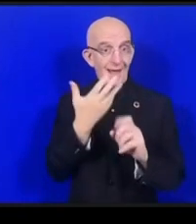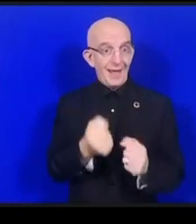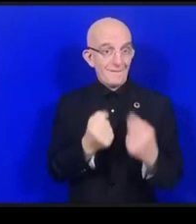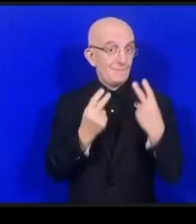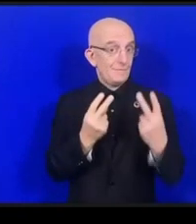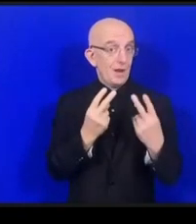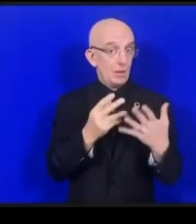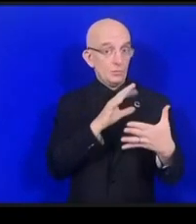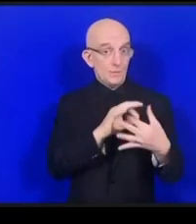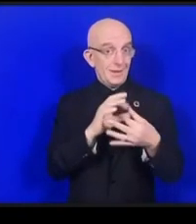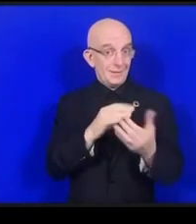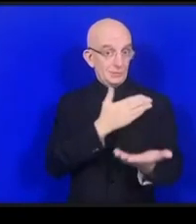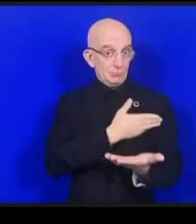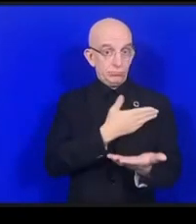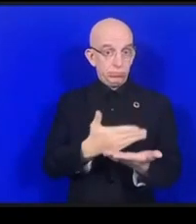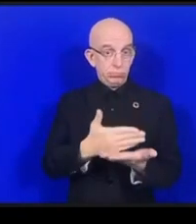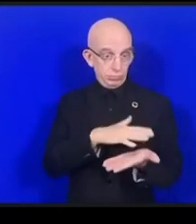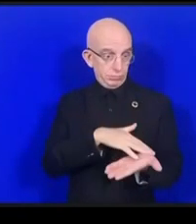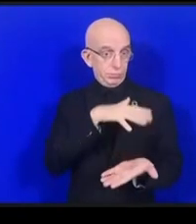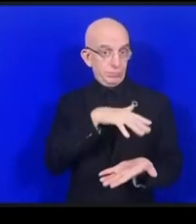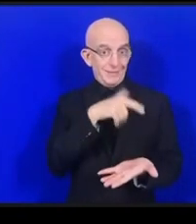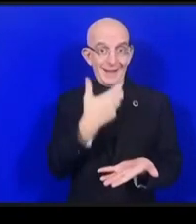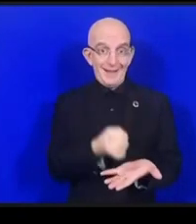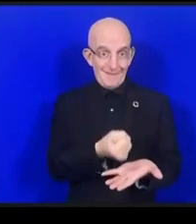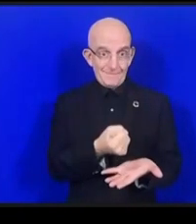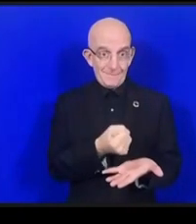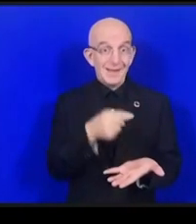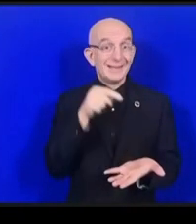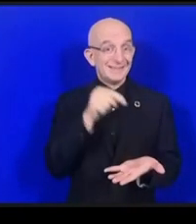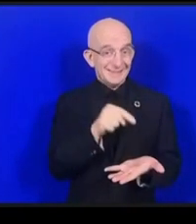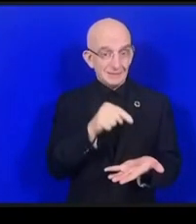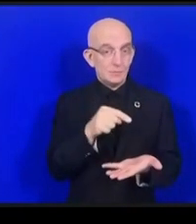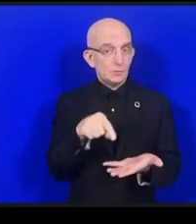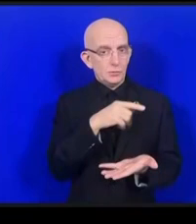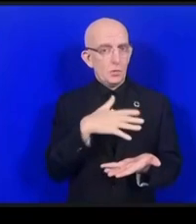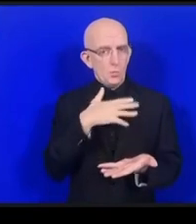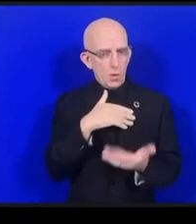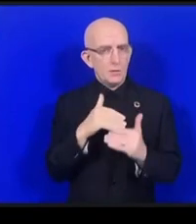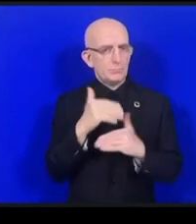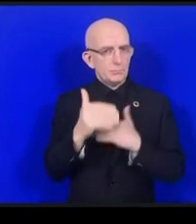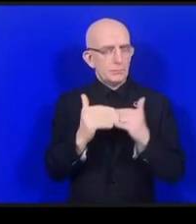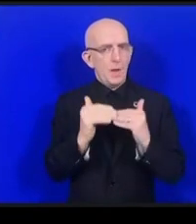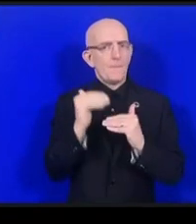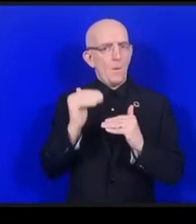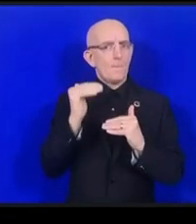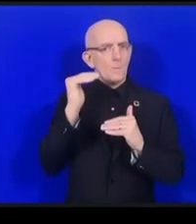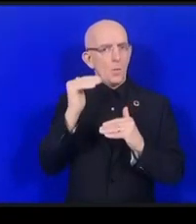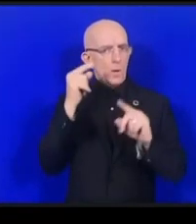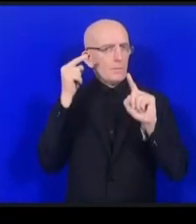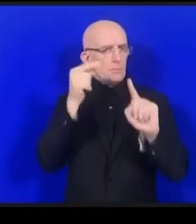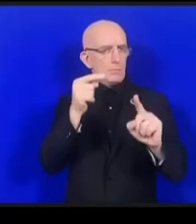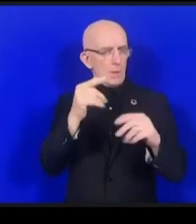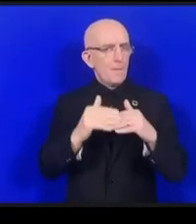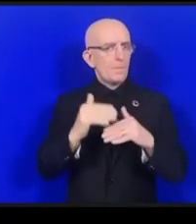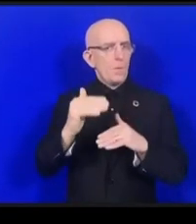можем подойти более структурировано к нашей работе чтобы более эффективно влиять